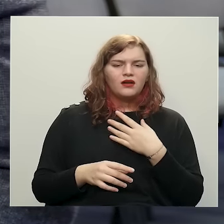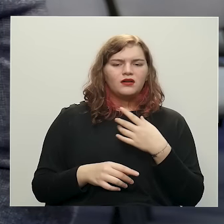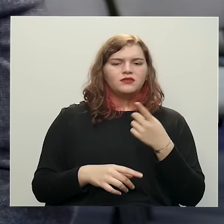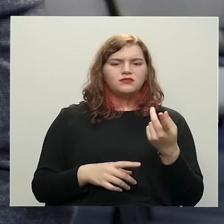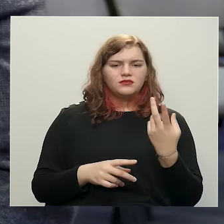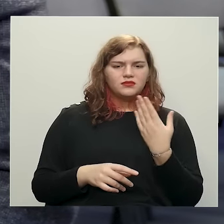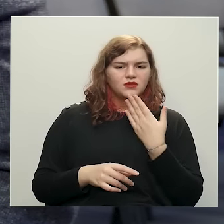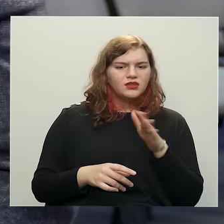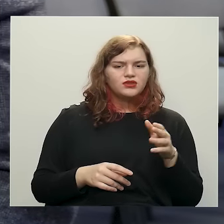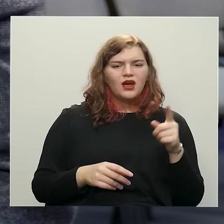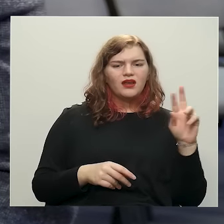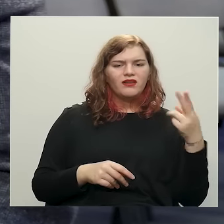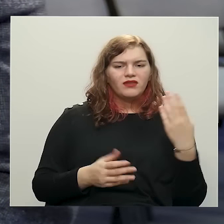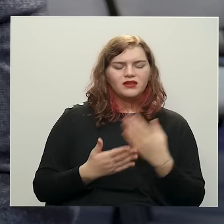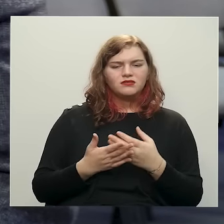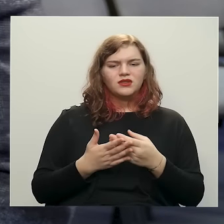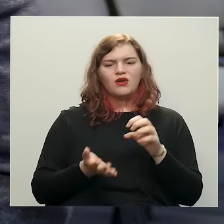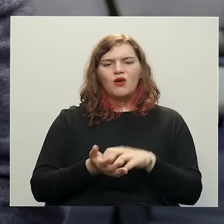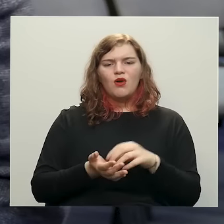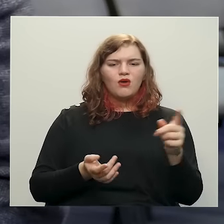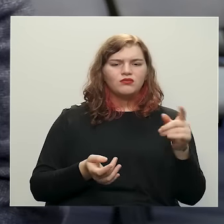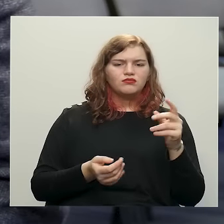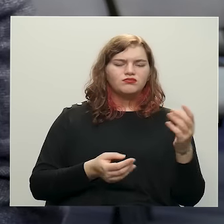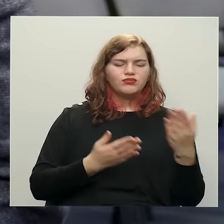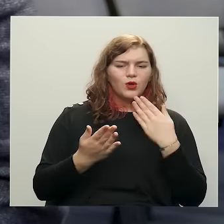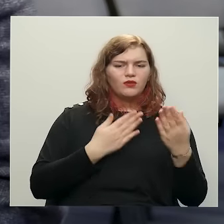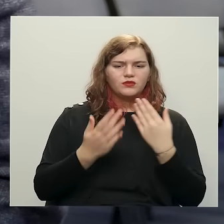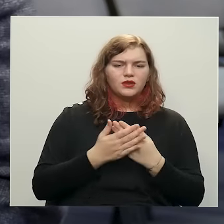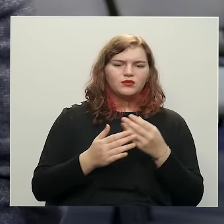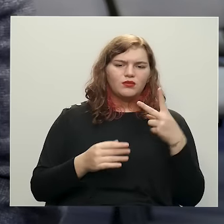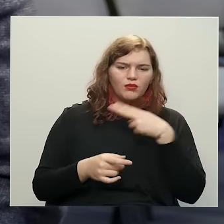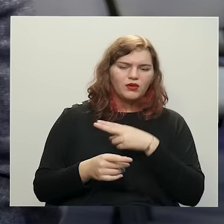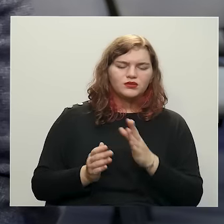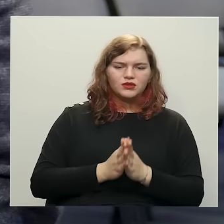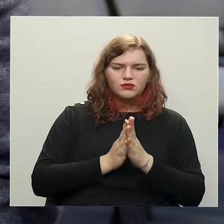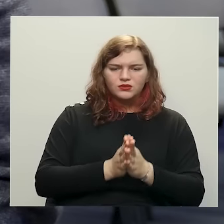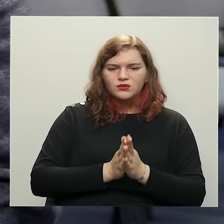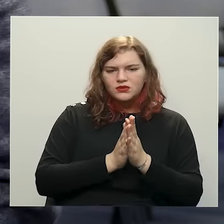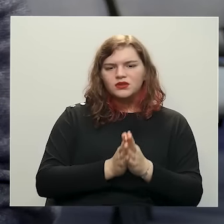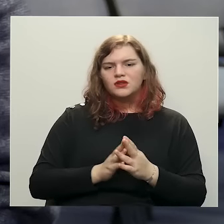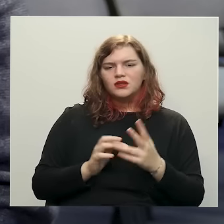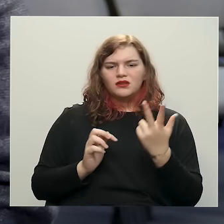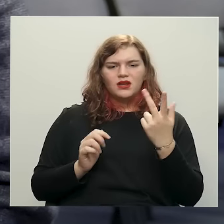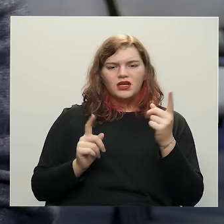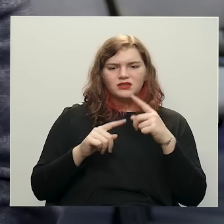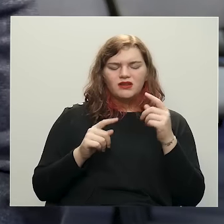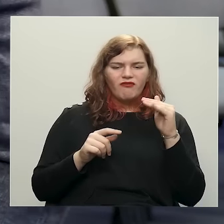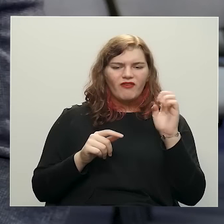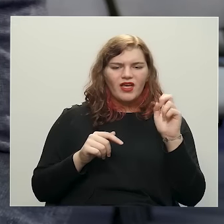deja erau invitați să cânte la o conferință de post și rugăciune. 3 zile de post și rugăciune la Felix.